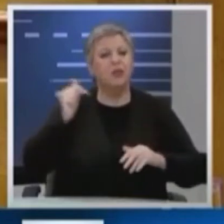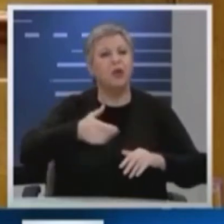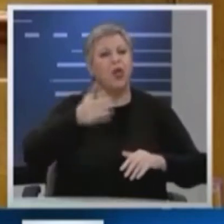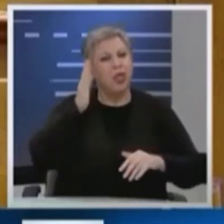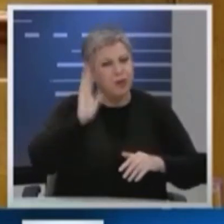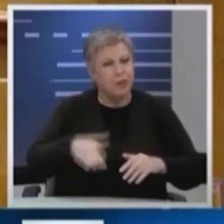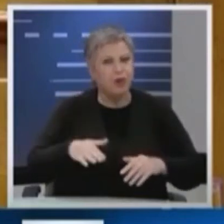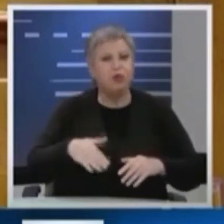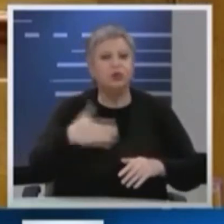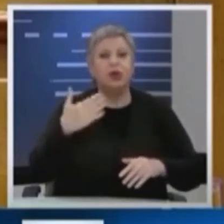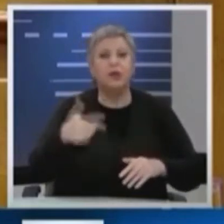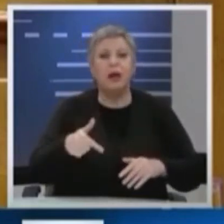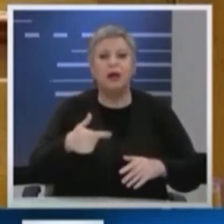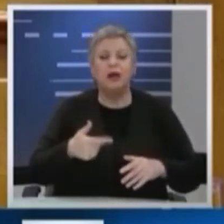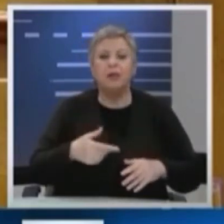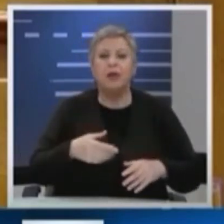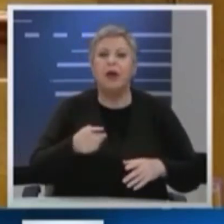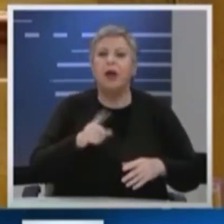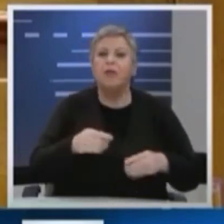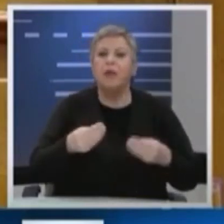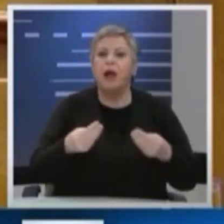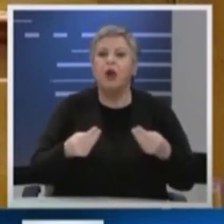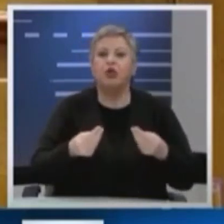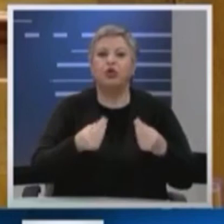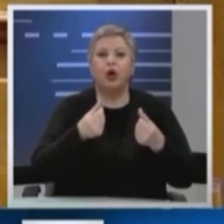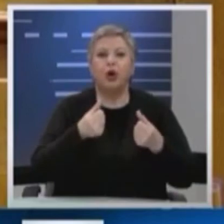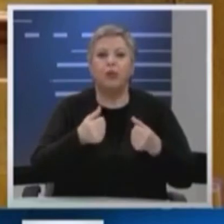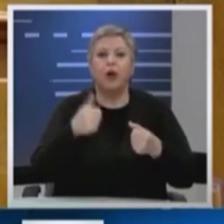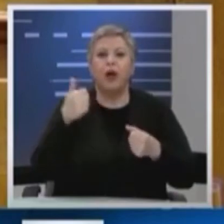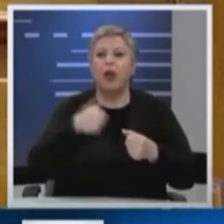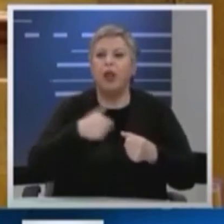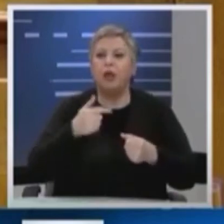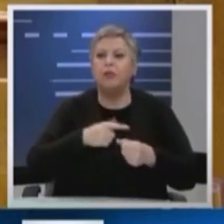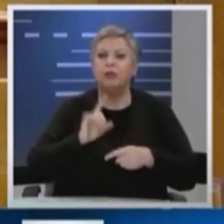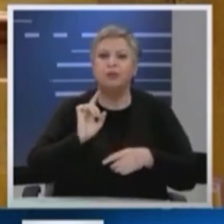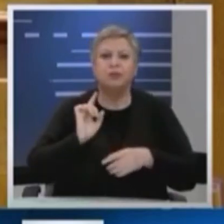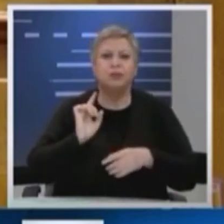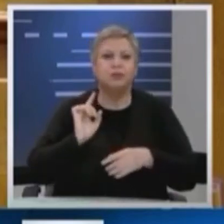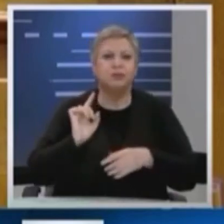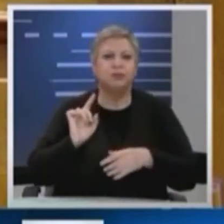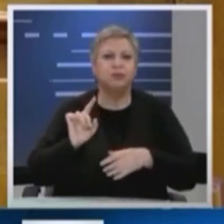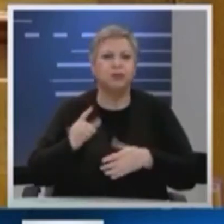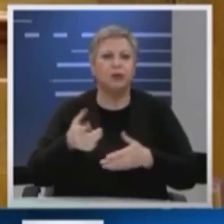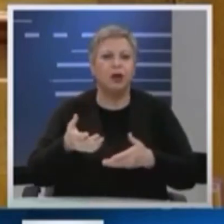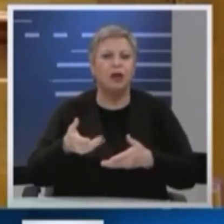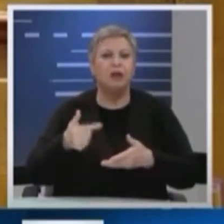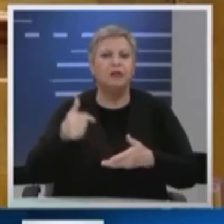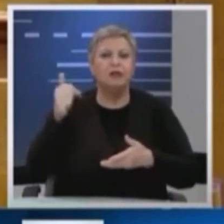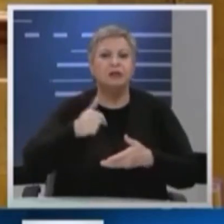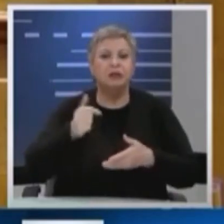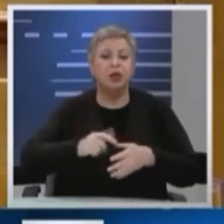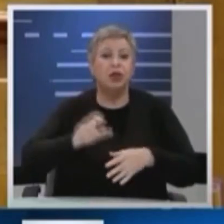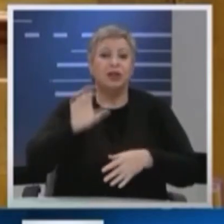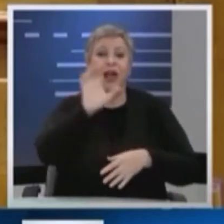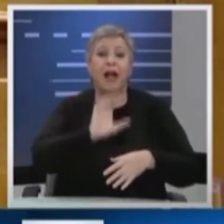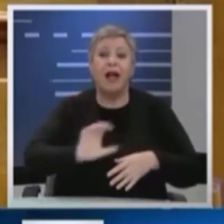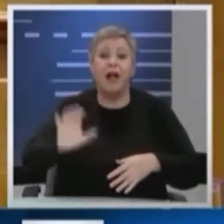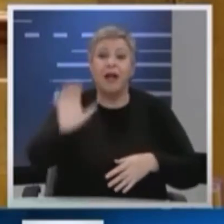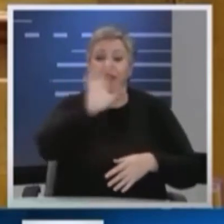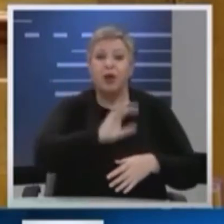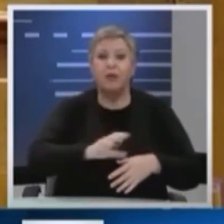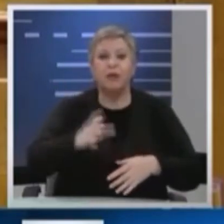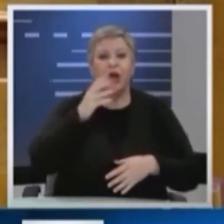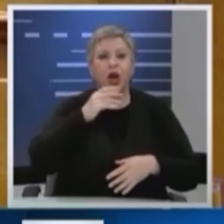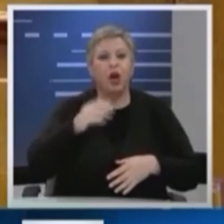αγορές, η Ελλάδα έβλεπε τα τρένα να περνούν. Και τώρα που η Ευρώπη και λόγω εξωτερικών